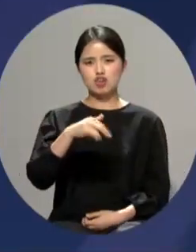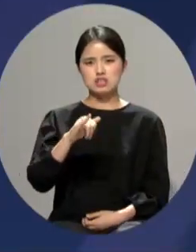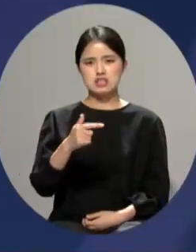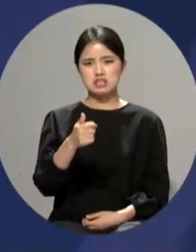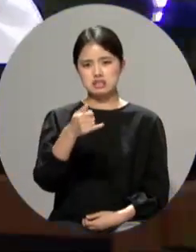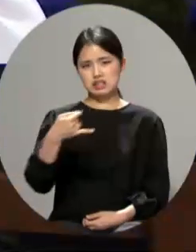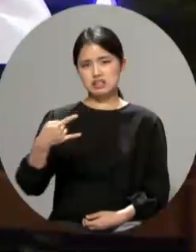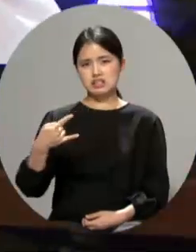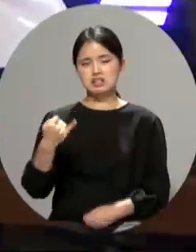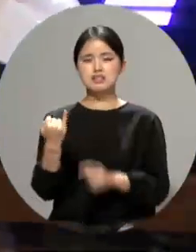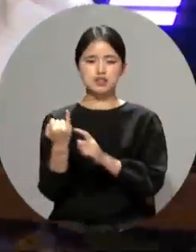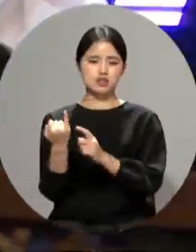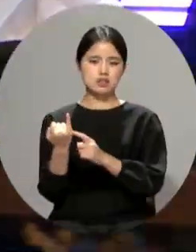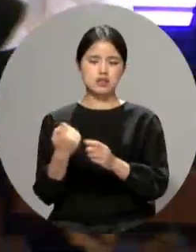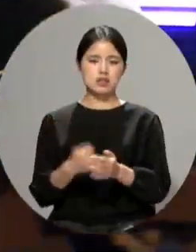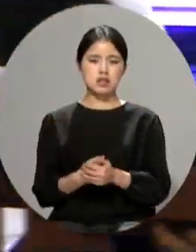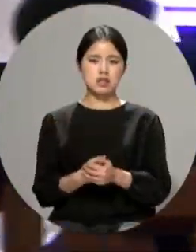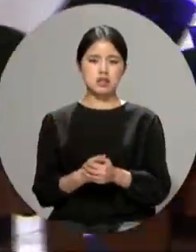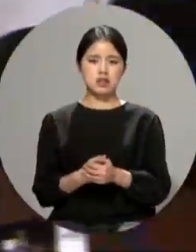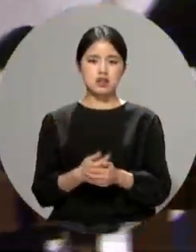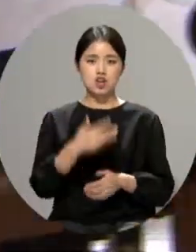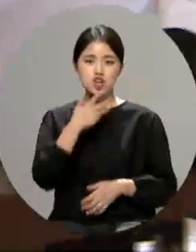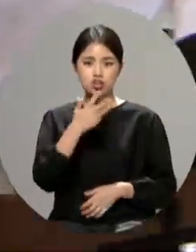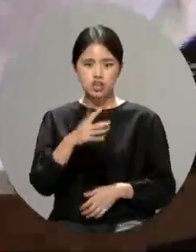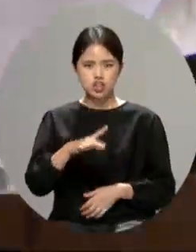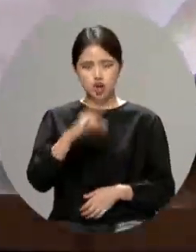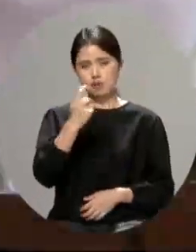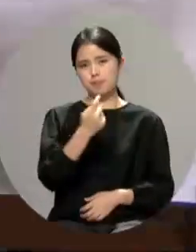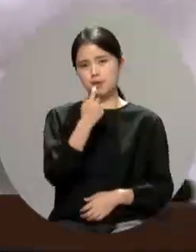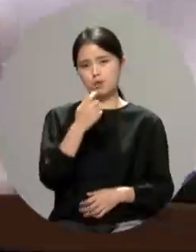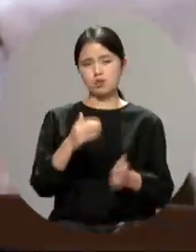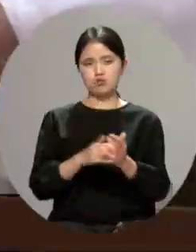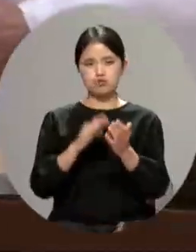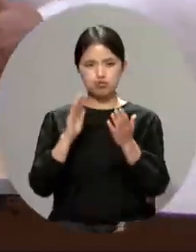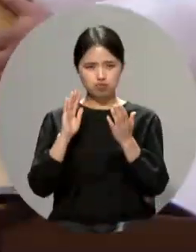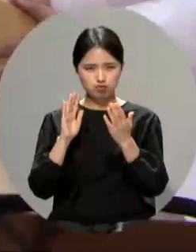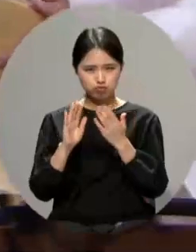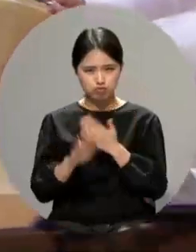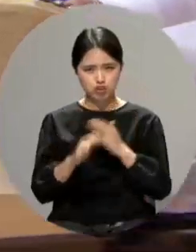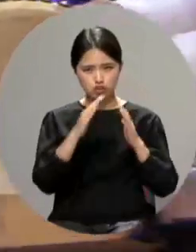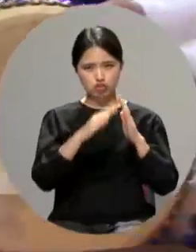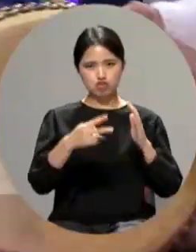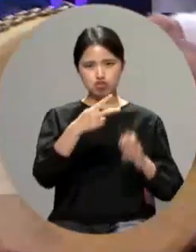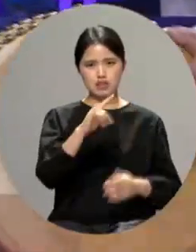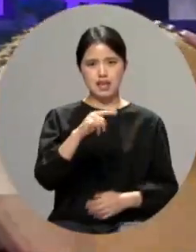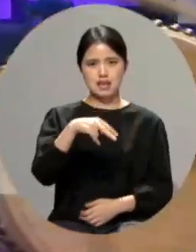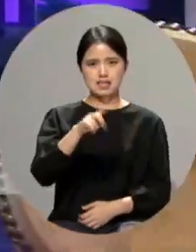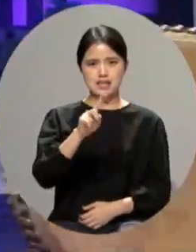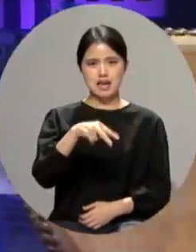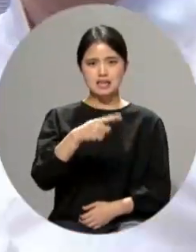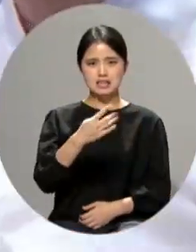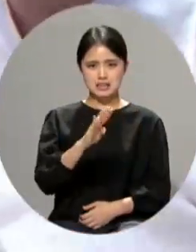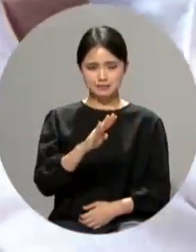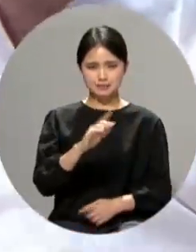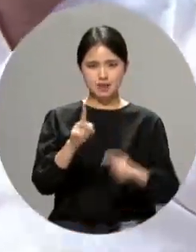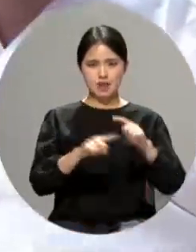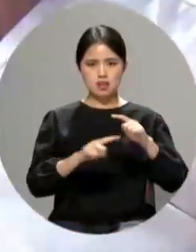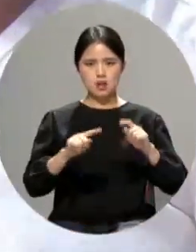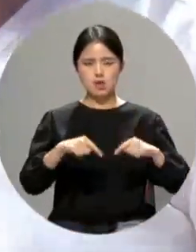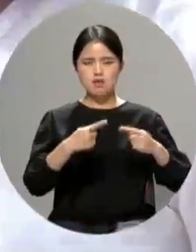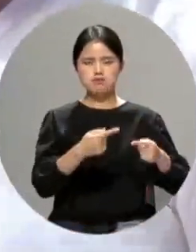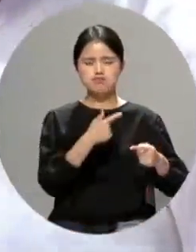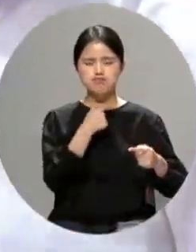명창입니다. 8살에 처음 소리를 시작한 이후부터 전주 대사습놀이 본선 무대는 늘 서 씨의